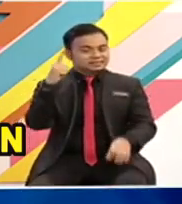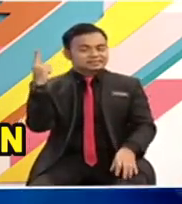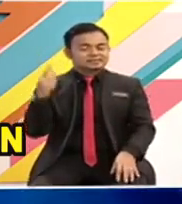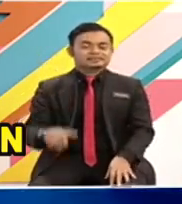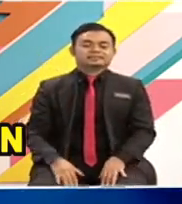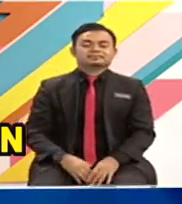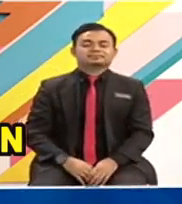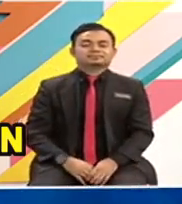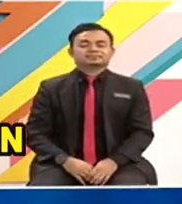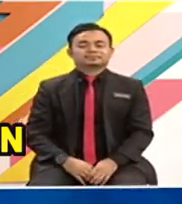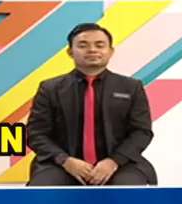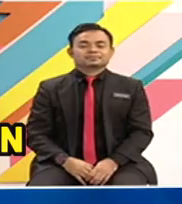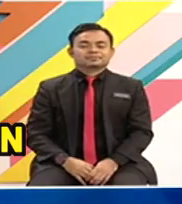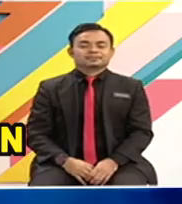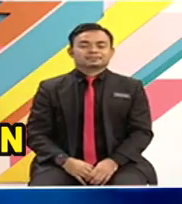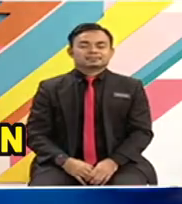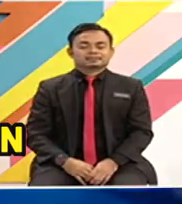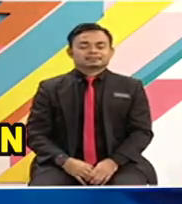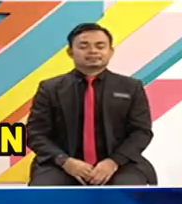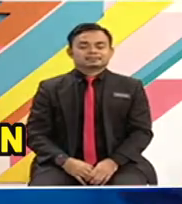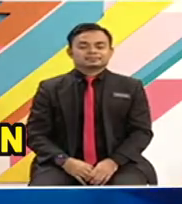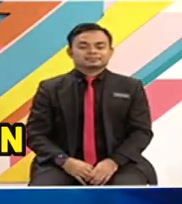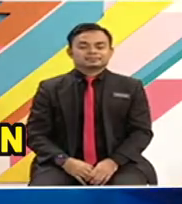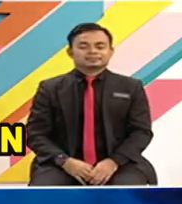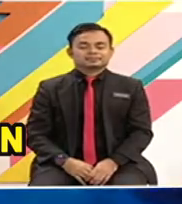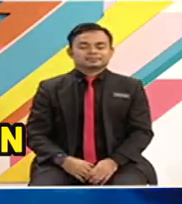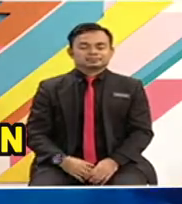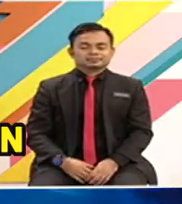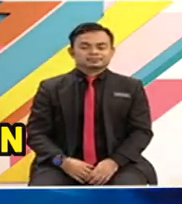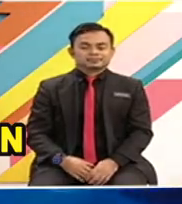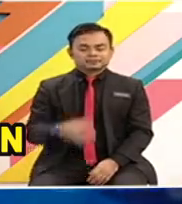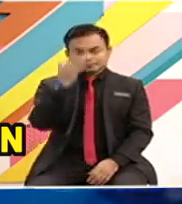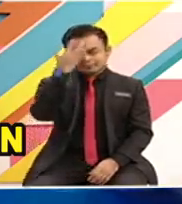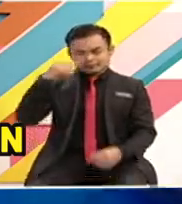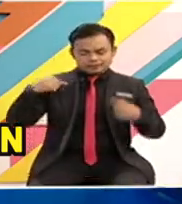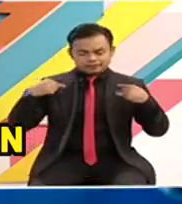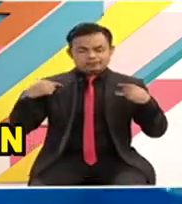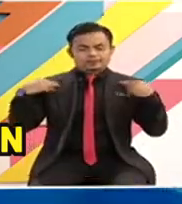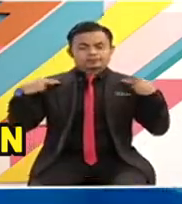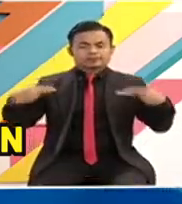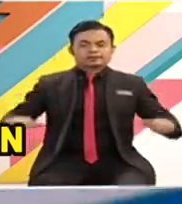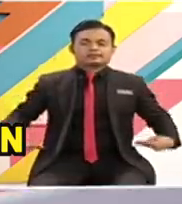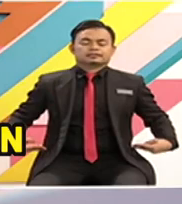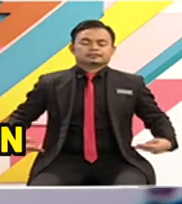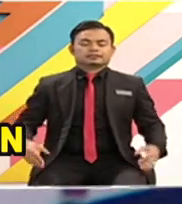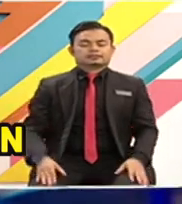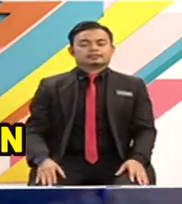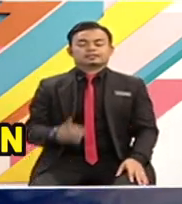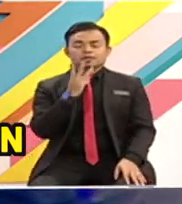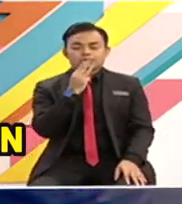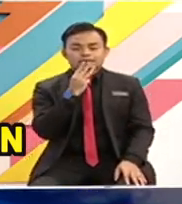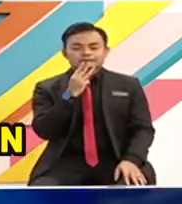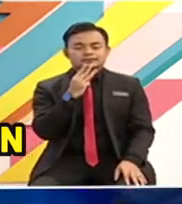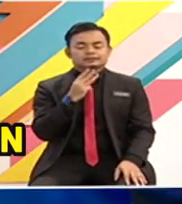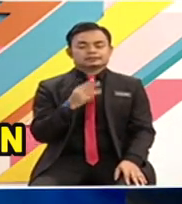udah muncul nanti kedepannya mengguyurkan supaya corak tuh nampaklah kontranya yakin kontrol manekin fokuslah